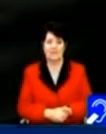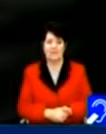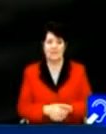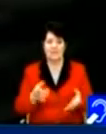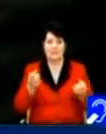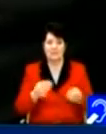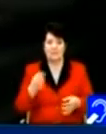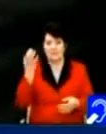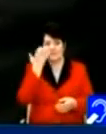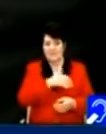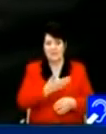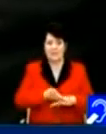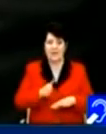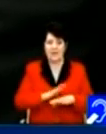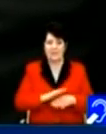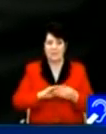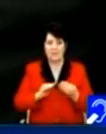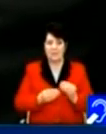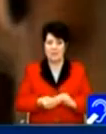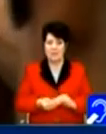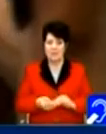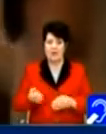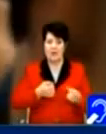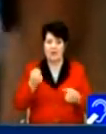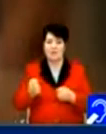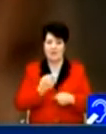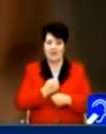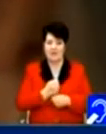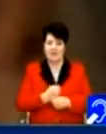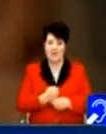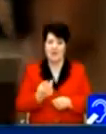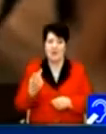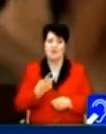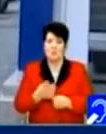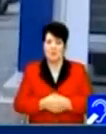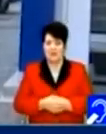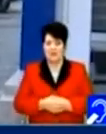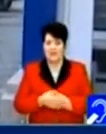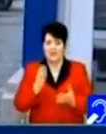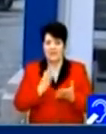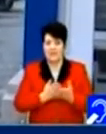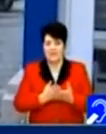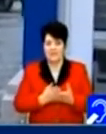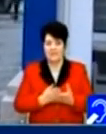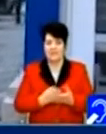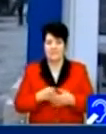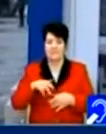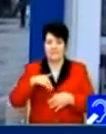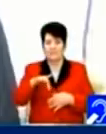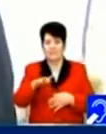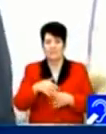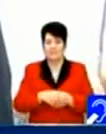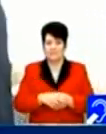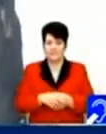pentru nevăzători sunt cele mai grave probleme angajarea în câmpul muncii. Doi, este foarte greu de deplasat,